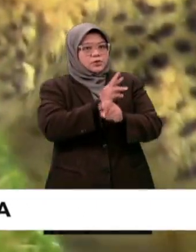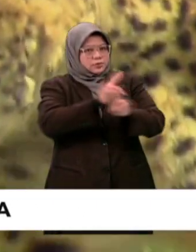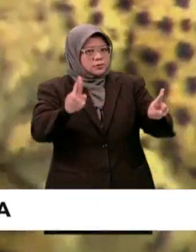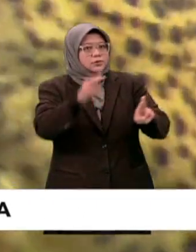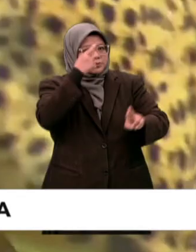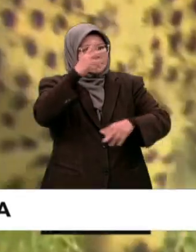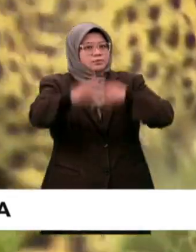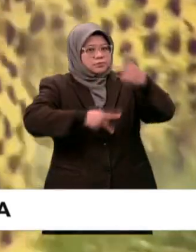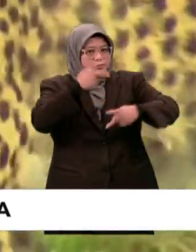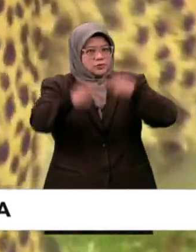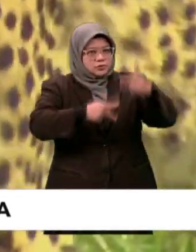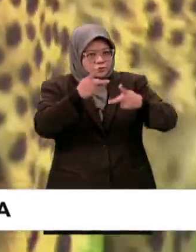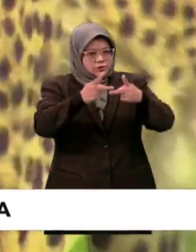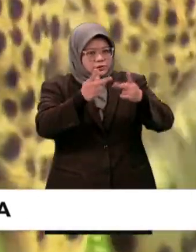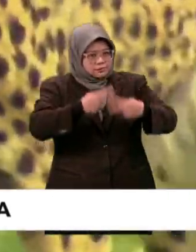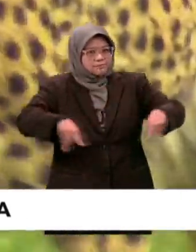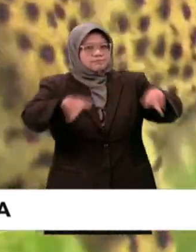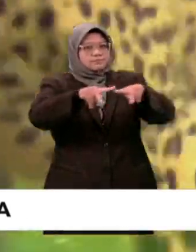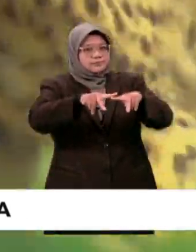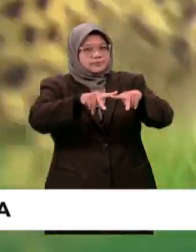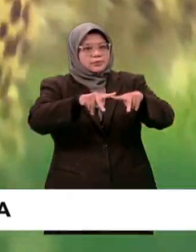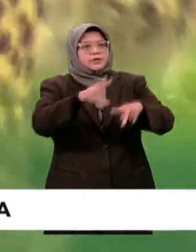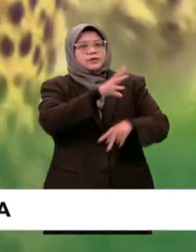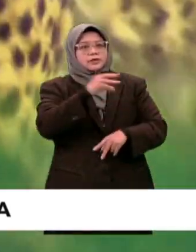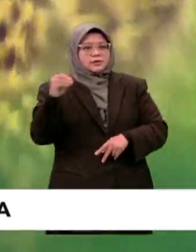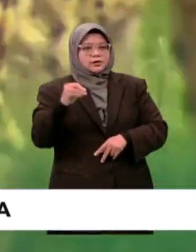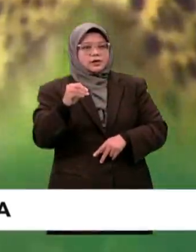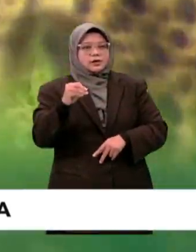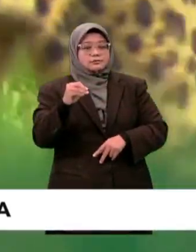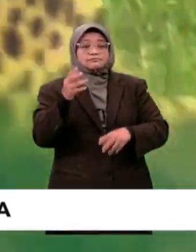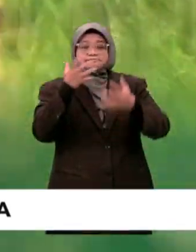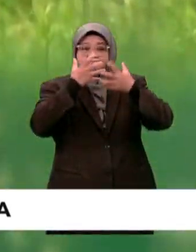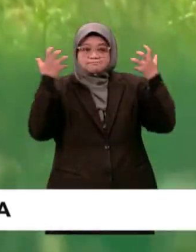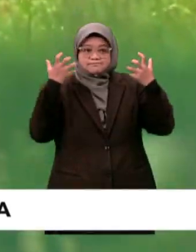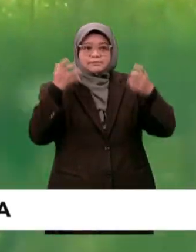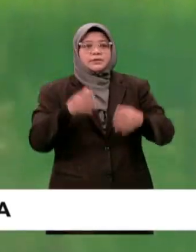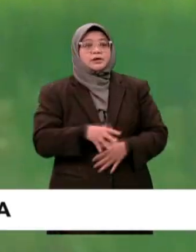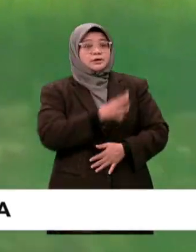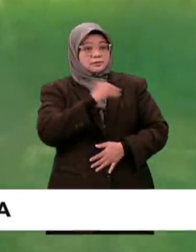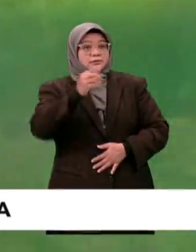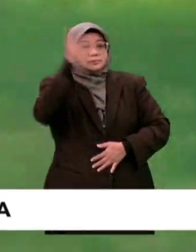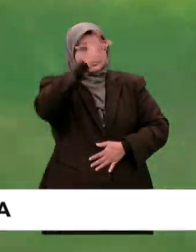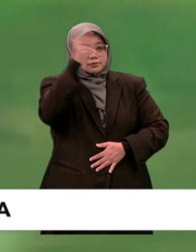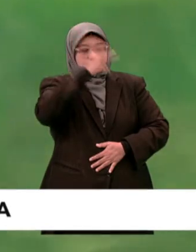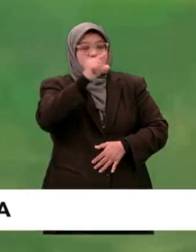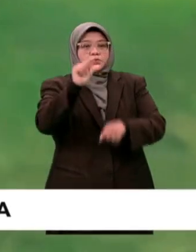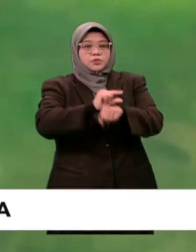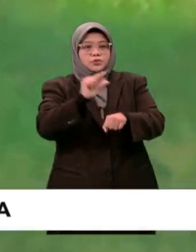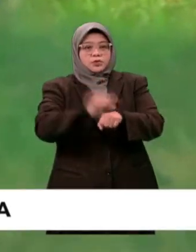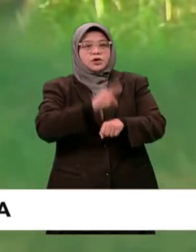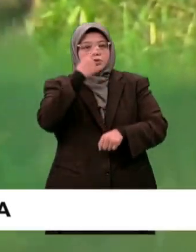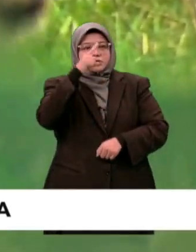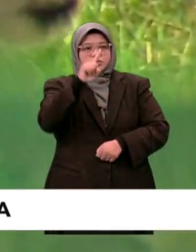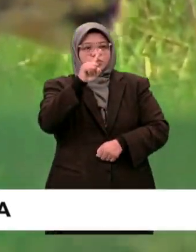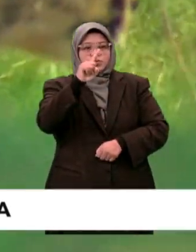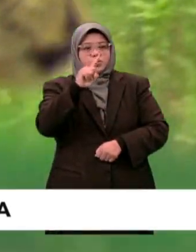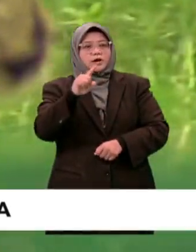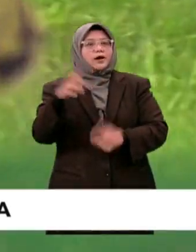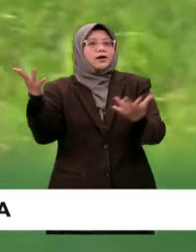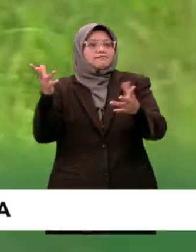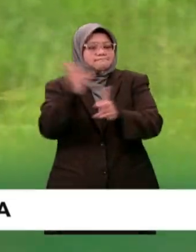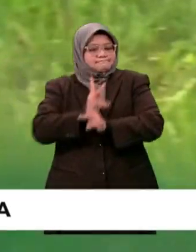proses pemulihan ekosistem itu di negara berkenaan kerajaan akan menggunakan cita sebagai spesies